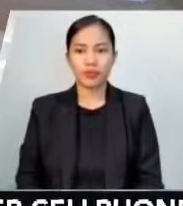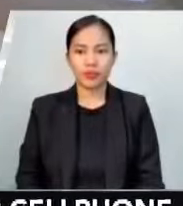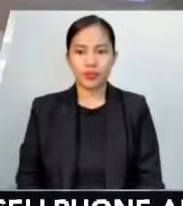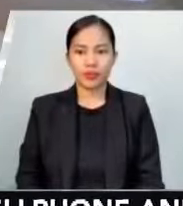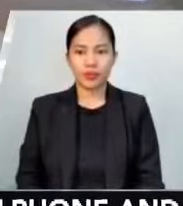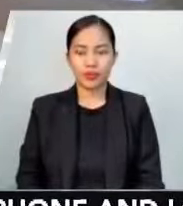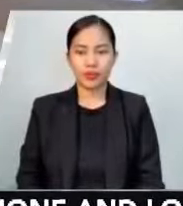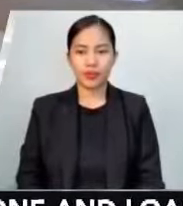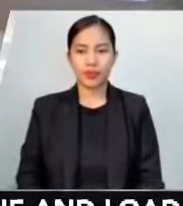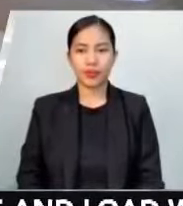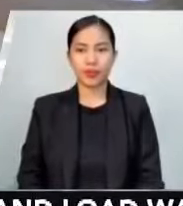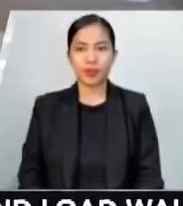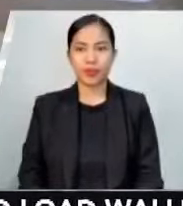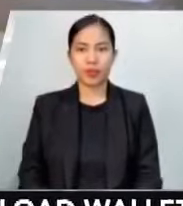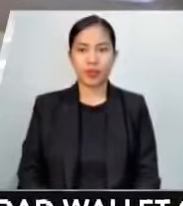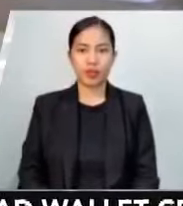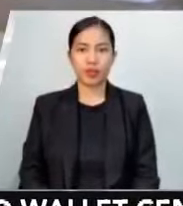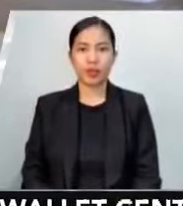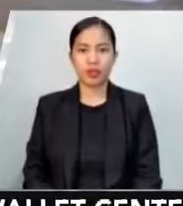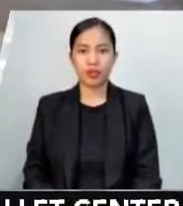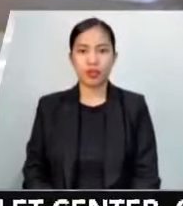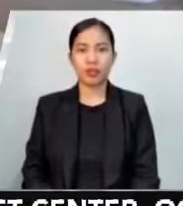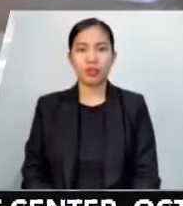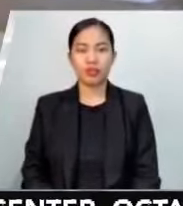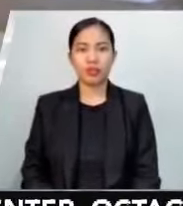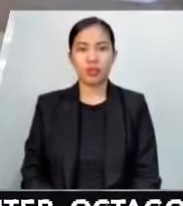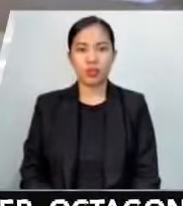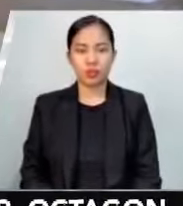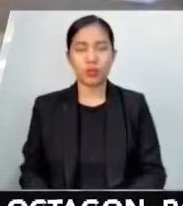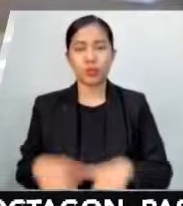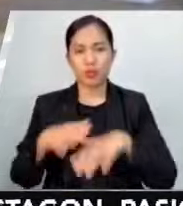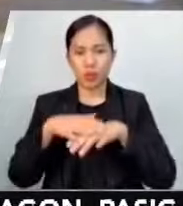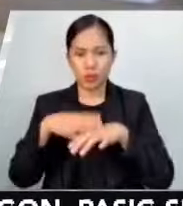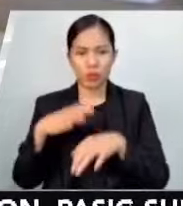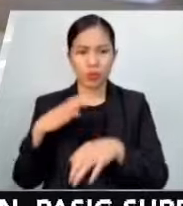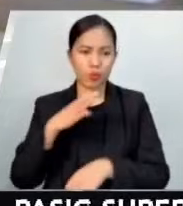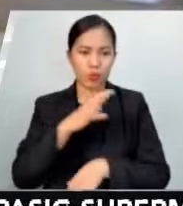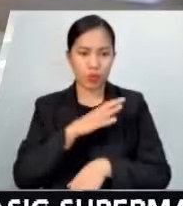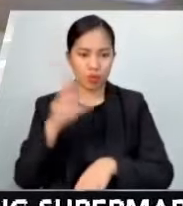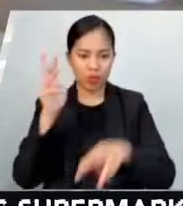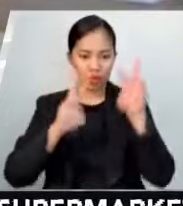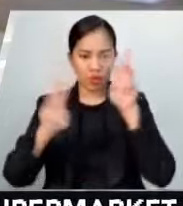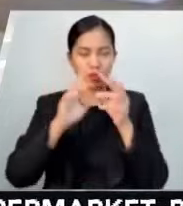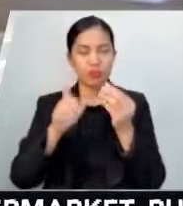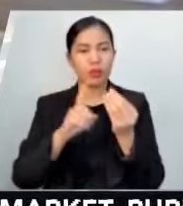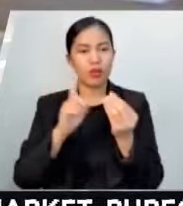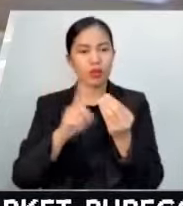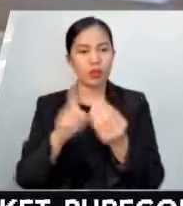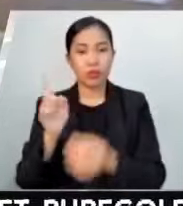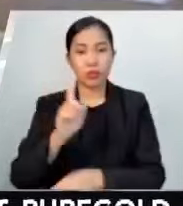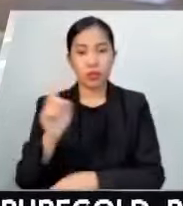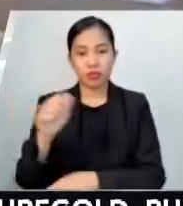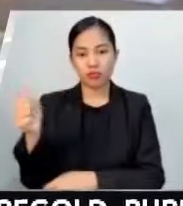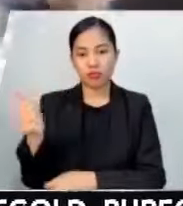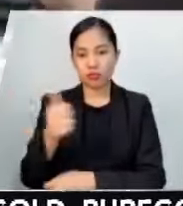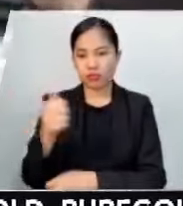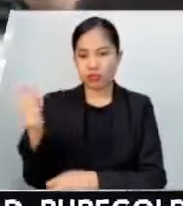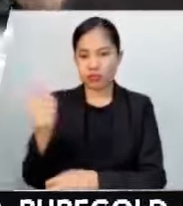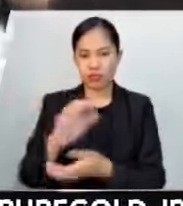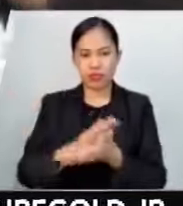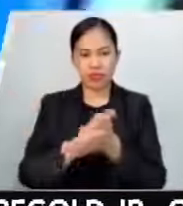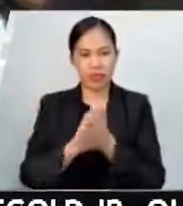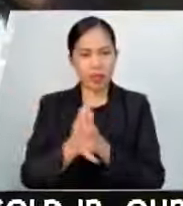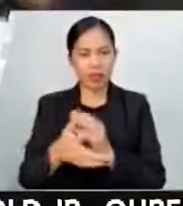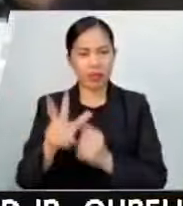Pangamba ng isang kongresista, baka umabot sa 30 hanggang 40 pesos ang minimum na pamasahe sa modern jeep. Ayon kay One Rider Party